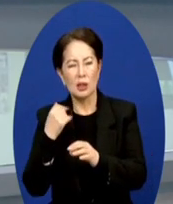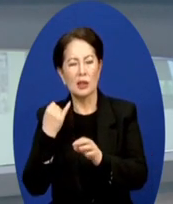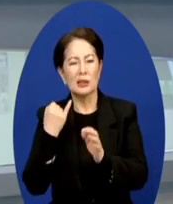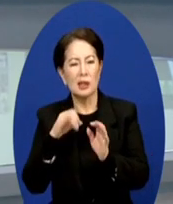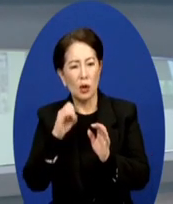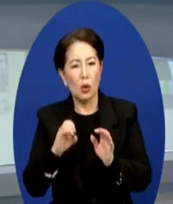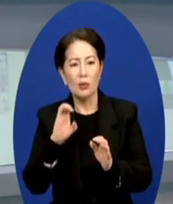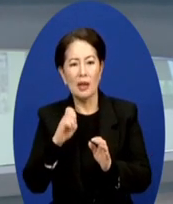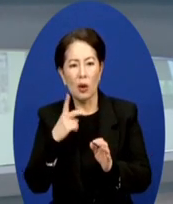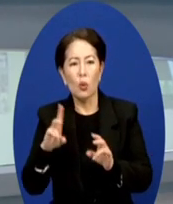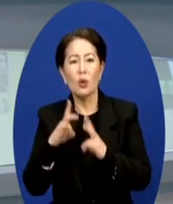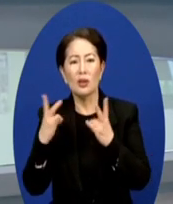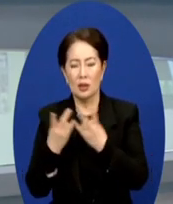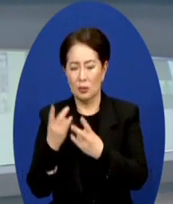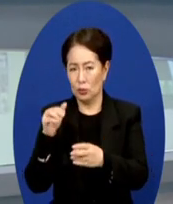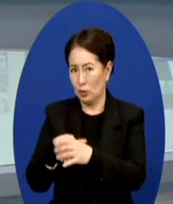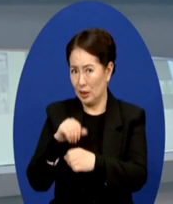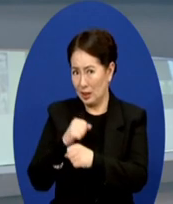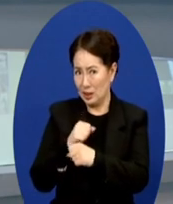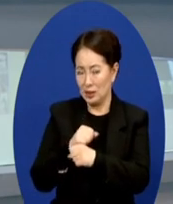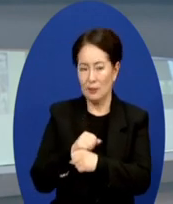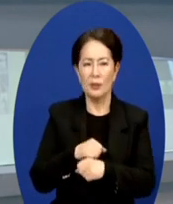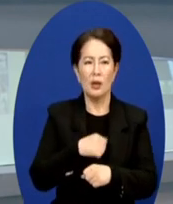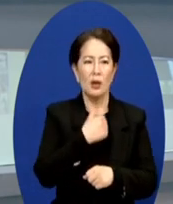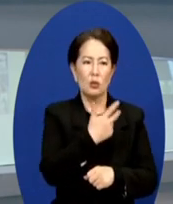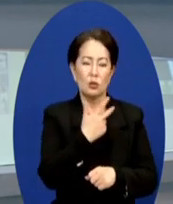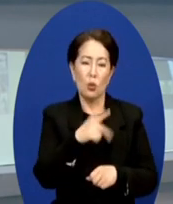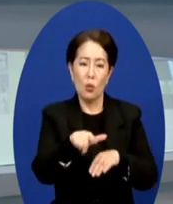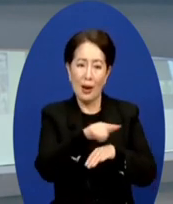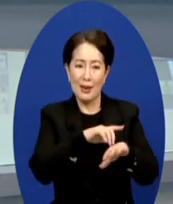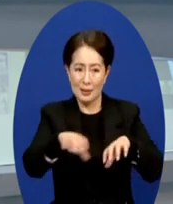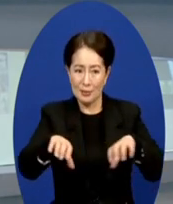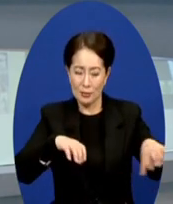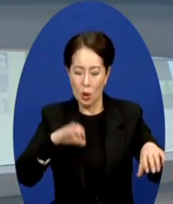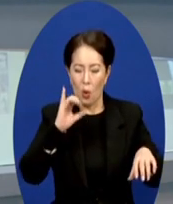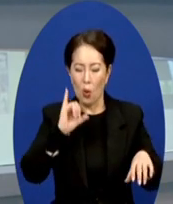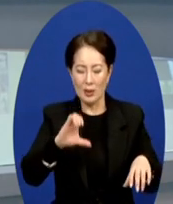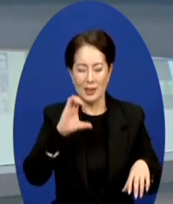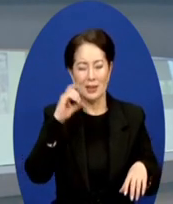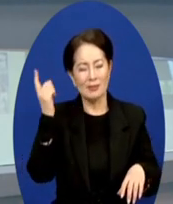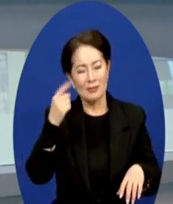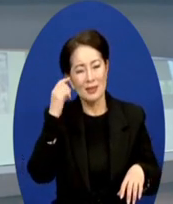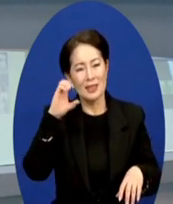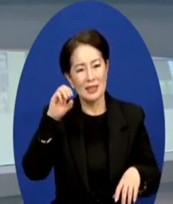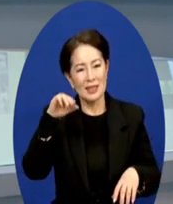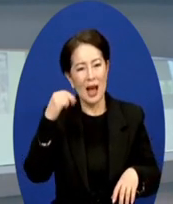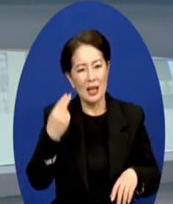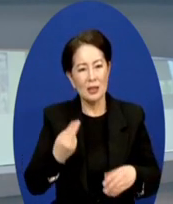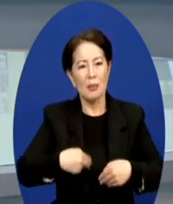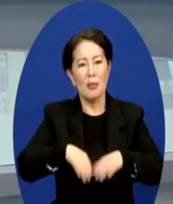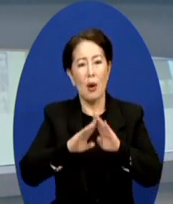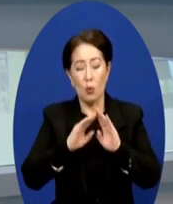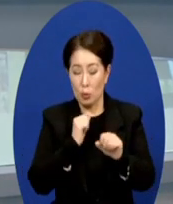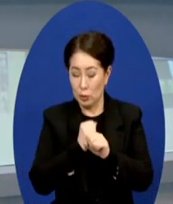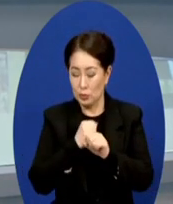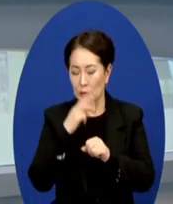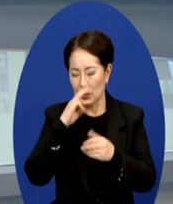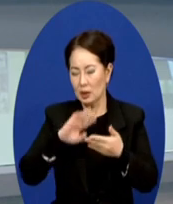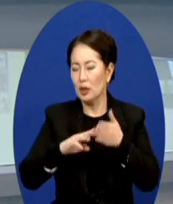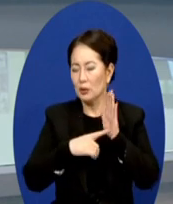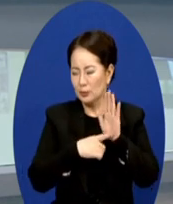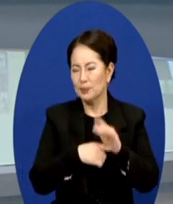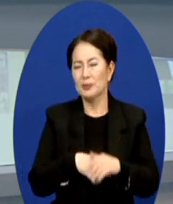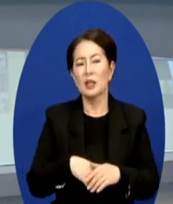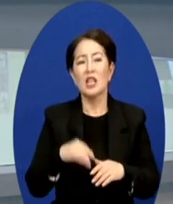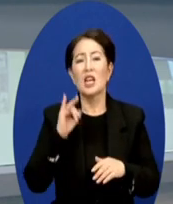салбарт ажиллаж байгааг, Монгол орны 33 байршилд усан цахилгаан станц байгуулах боломжтой зэрэг бусад одоо мэдээллүүдийг үзүүлэхээр бэлтгэлээ.